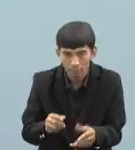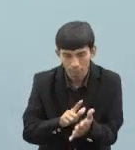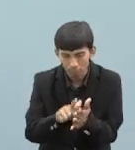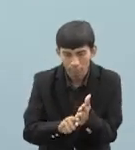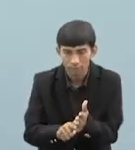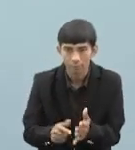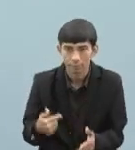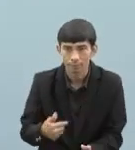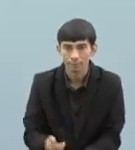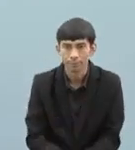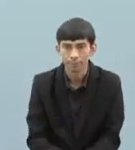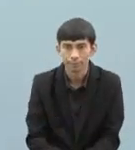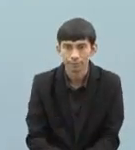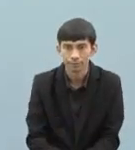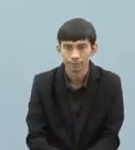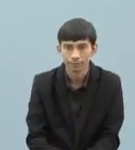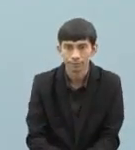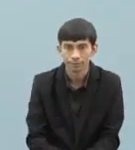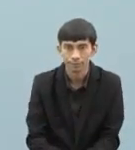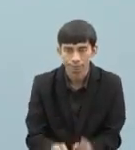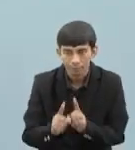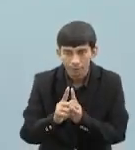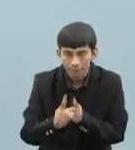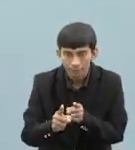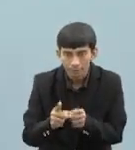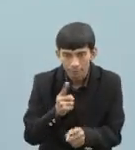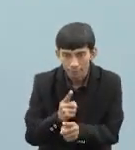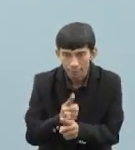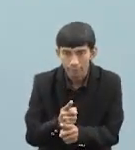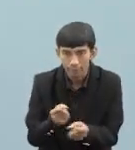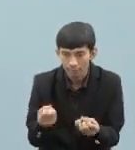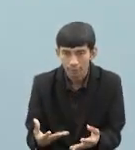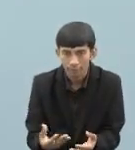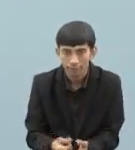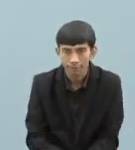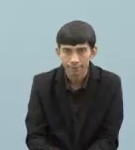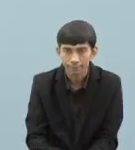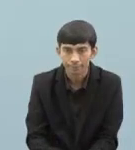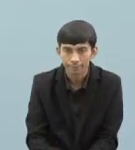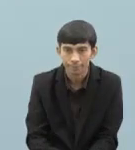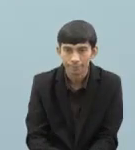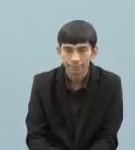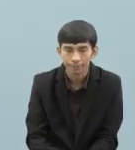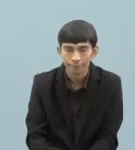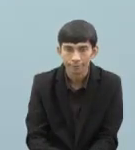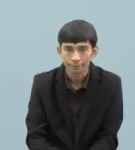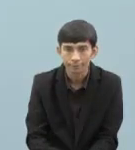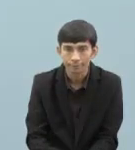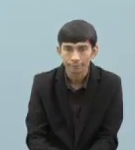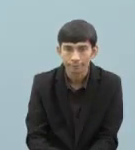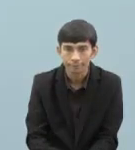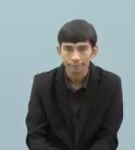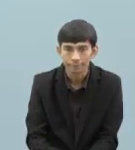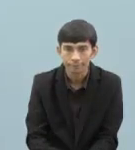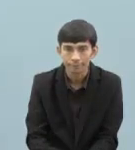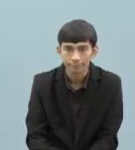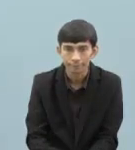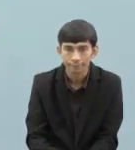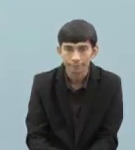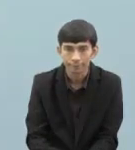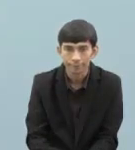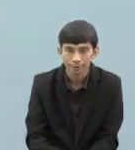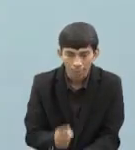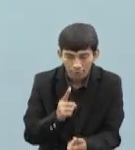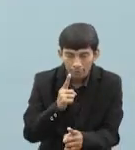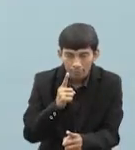vẹt cam rồi bỏ chân chịt dường. Chấm lại tâm trớ cư chấm lại tí. Chà, chấm lại tí mang con. Chà,